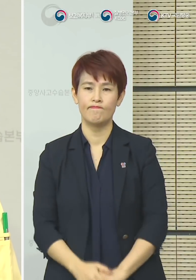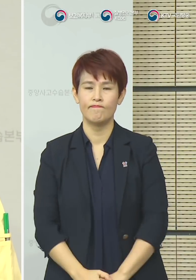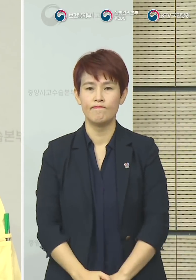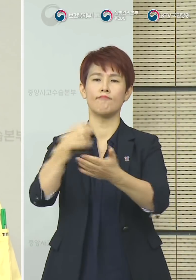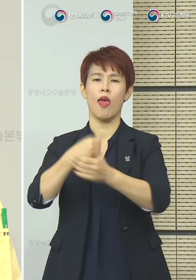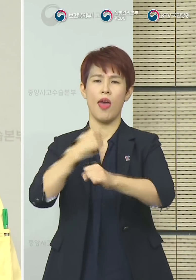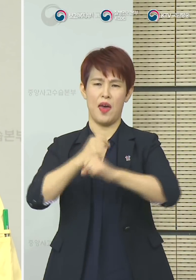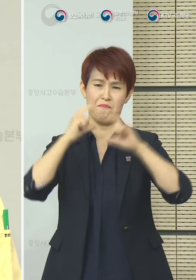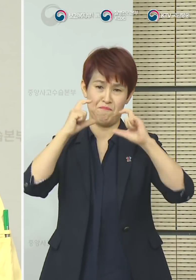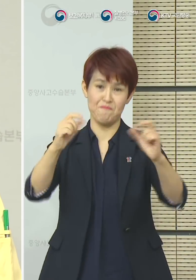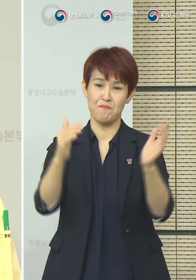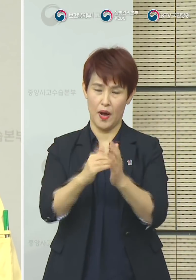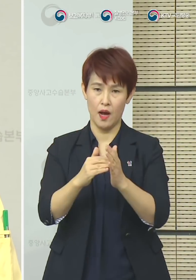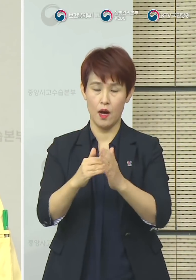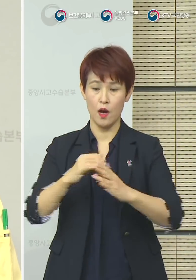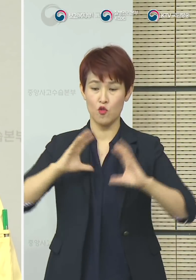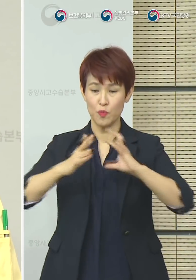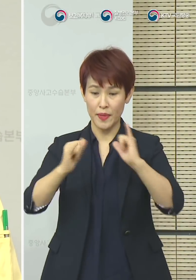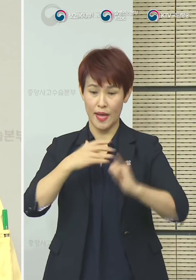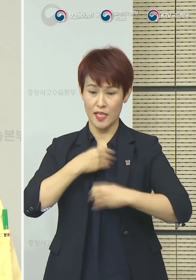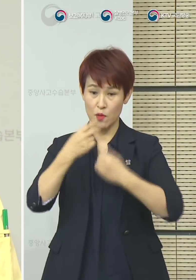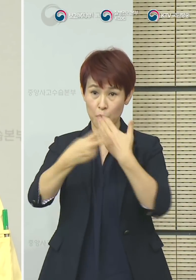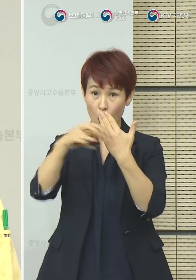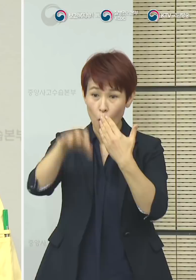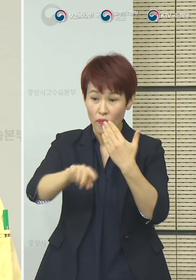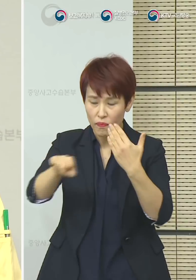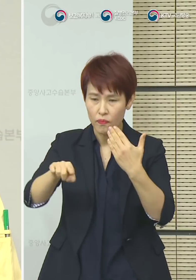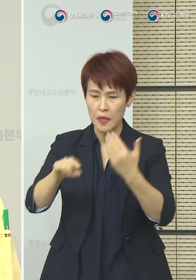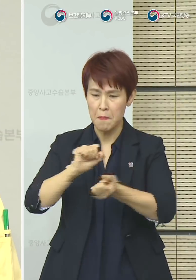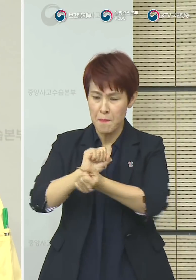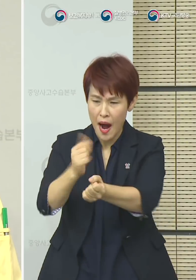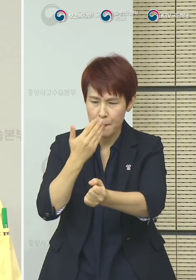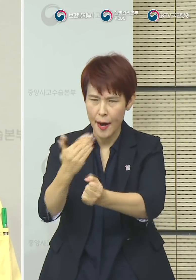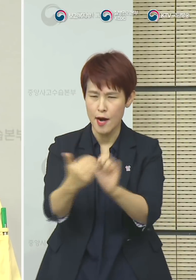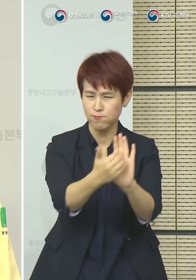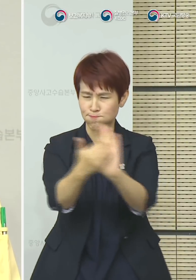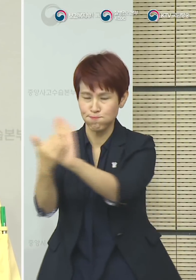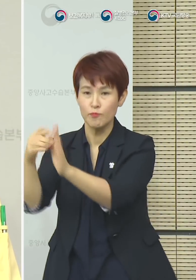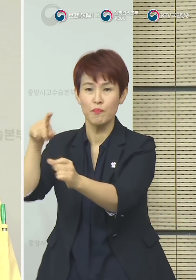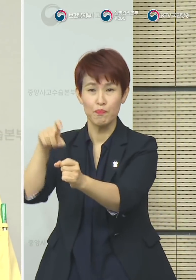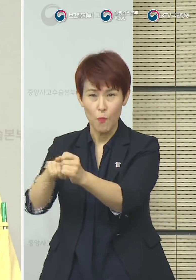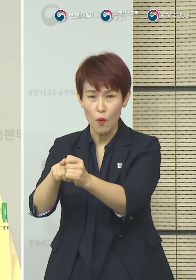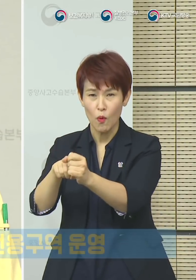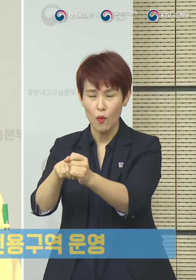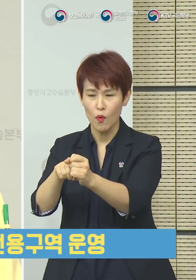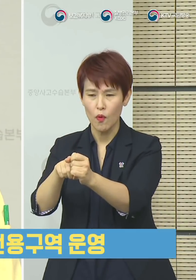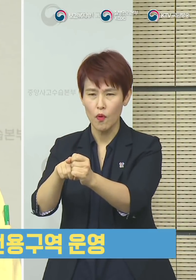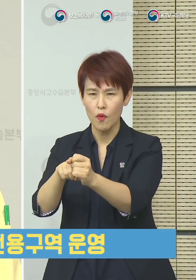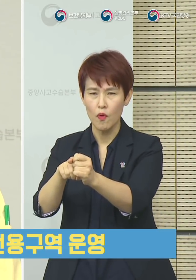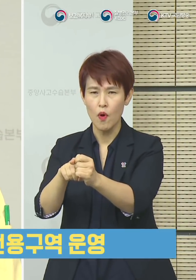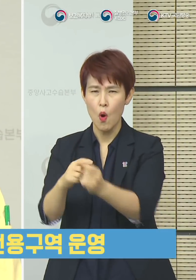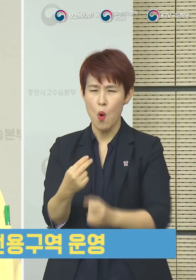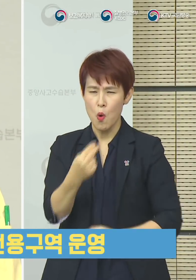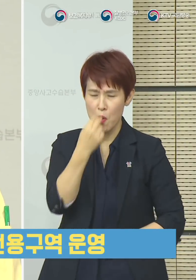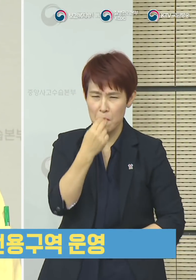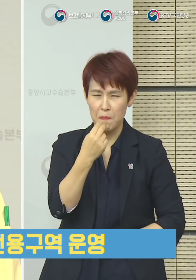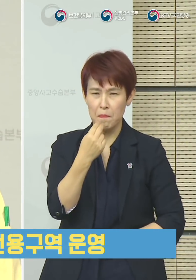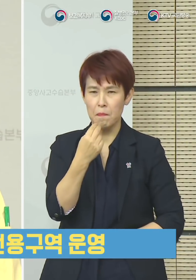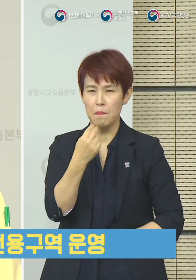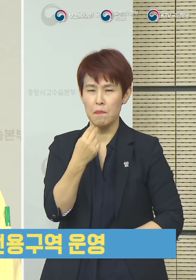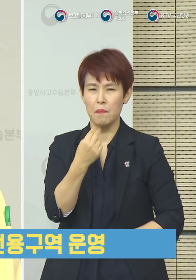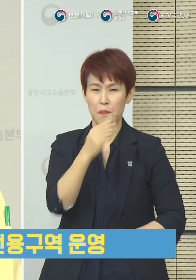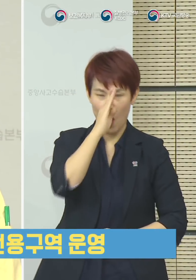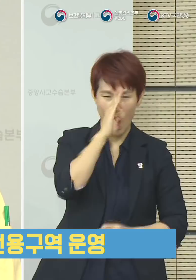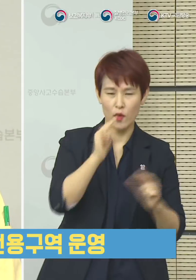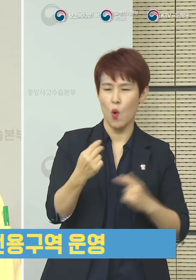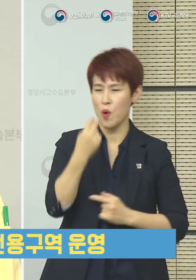말씀드립니다. 국민안심병원은 병원 내 감염의 가능성을 차단하기 위하여 비호흡기 환자와